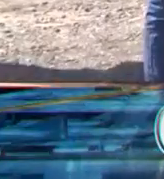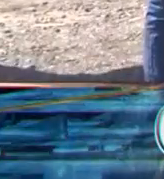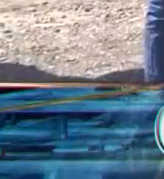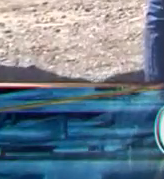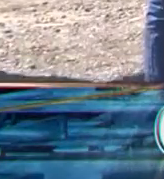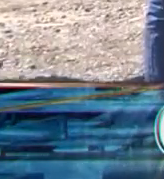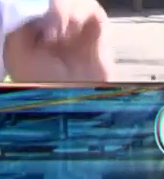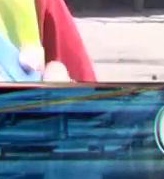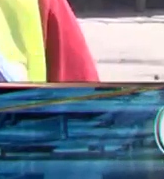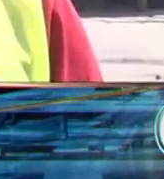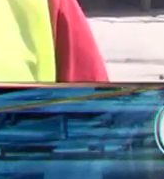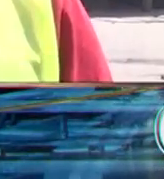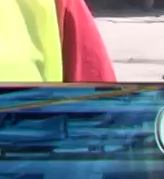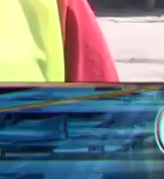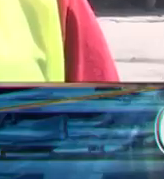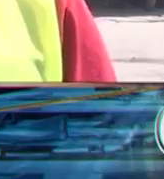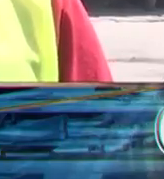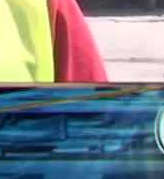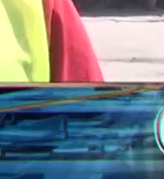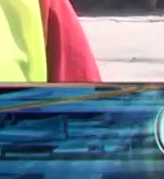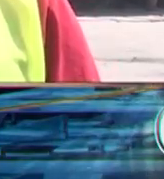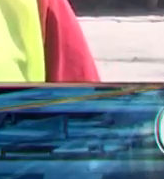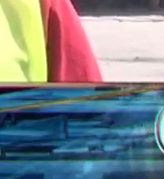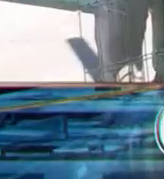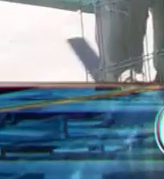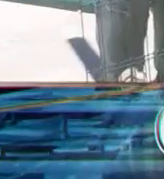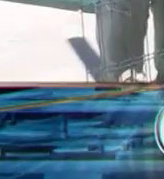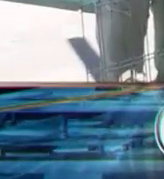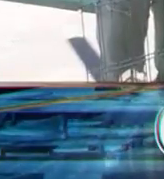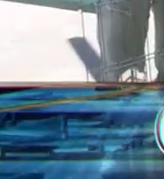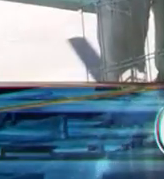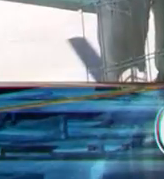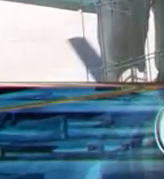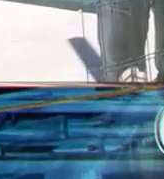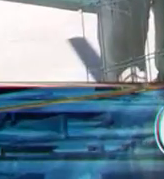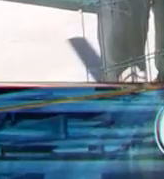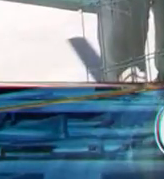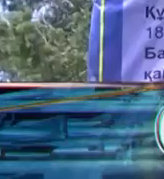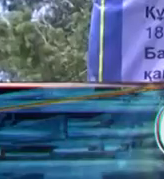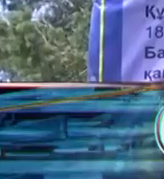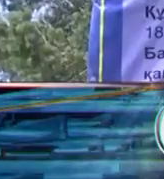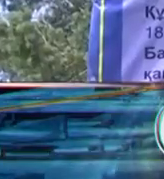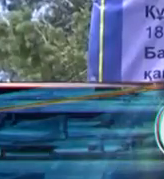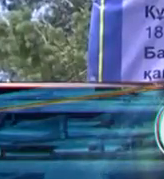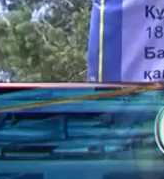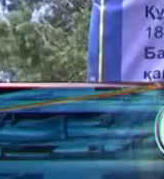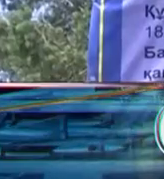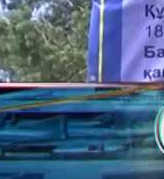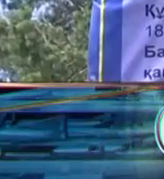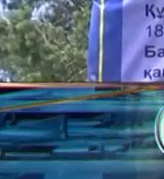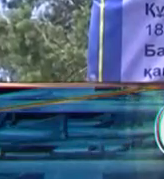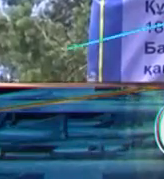Следить за сроками и качеством. Комиссия по общественному контролю, созданная Акимом области, инспектирует объекты по дорожной